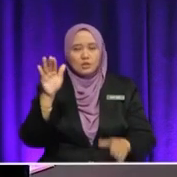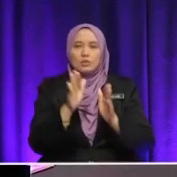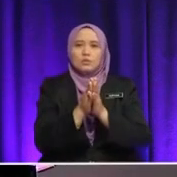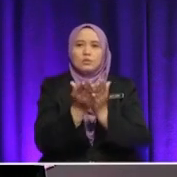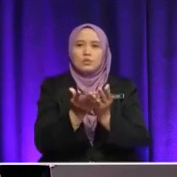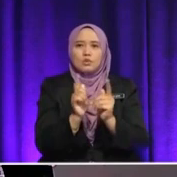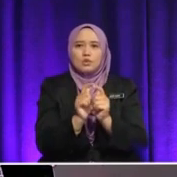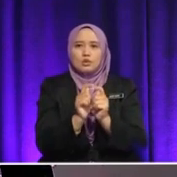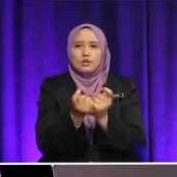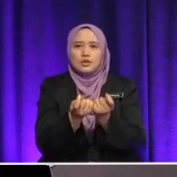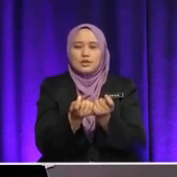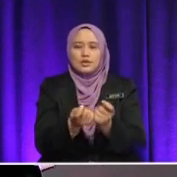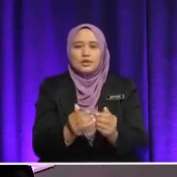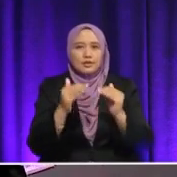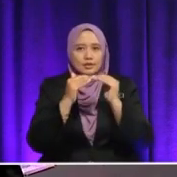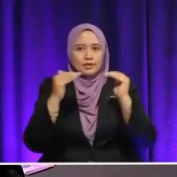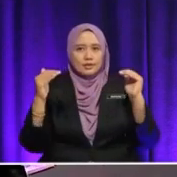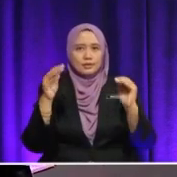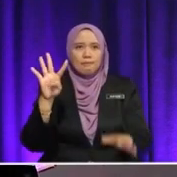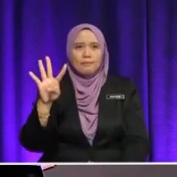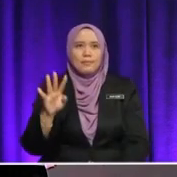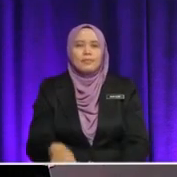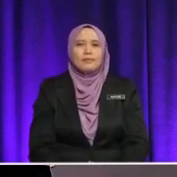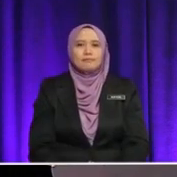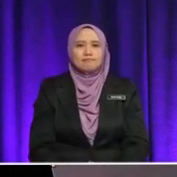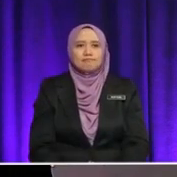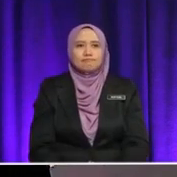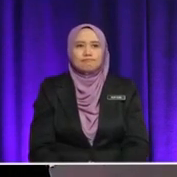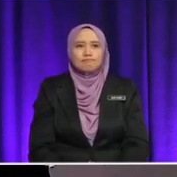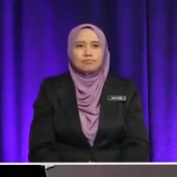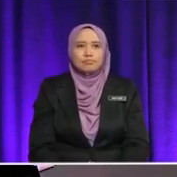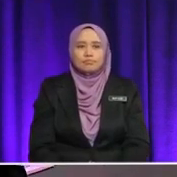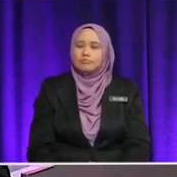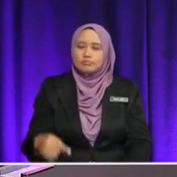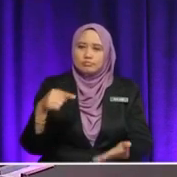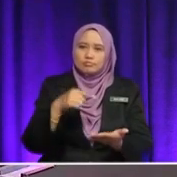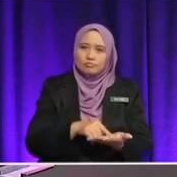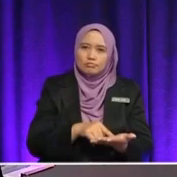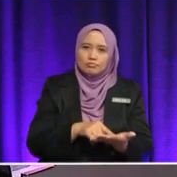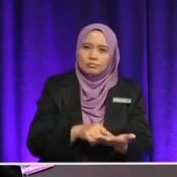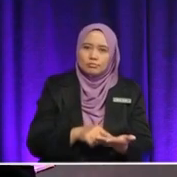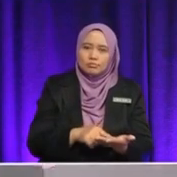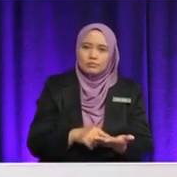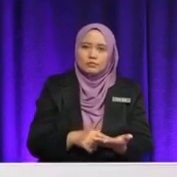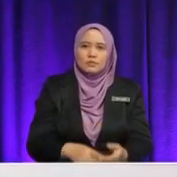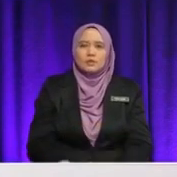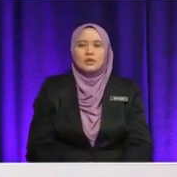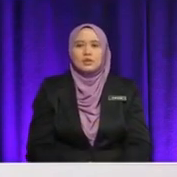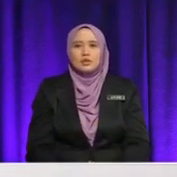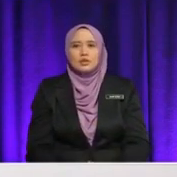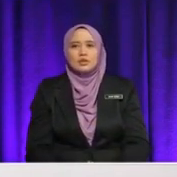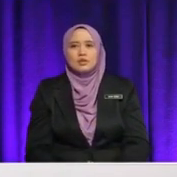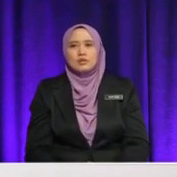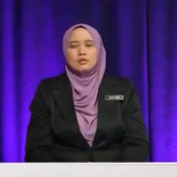ini keputusannya Hai yaitu keputusan mengikut bilangnya Pati dengan calon kerusi dimenangi Uni proyek dan